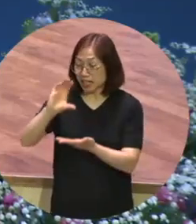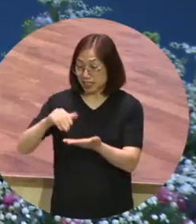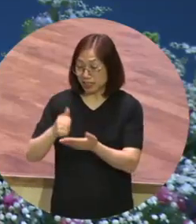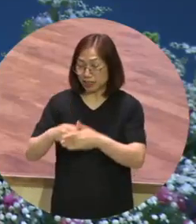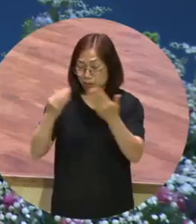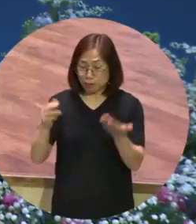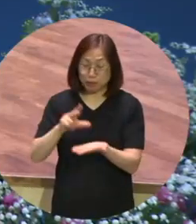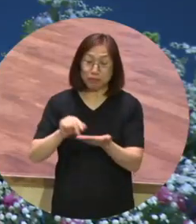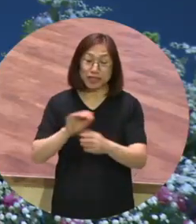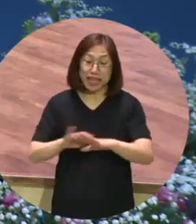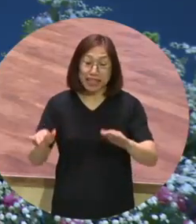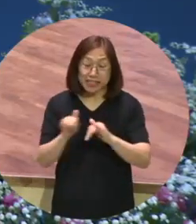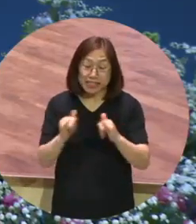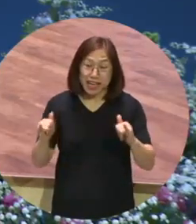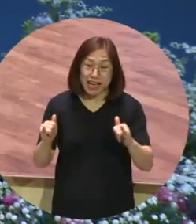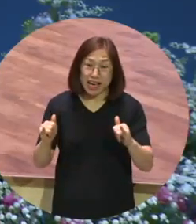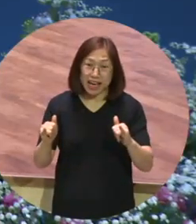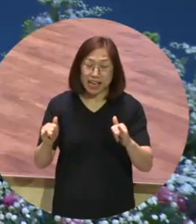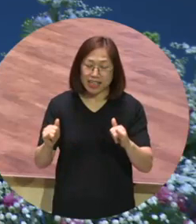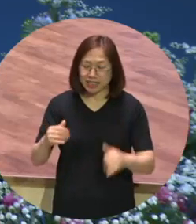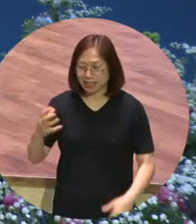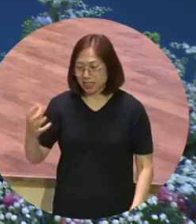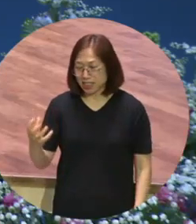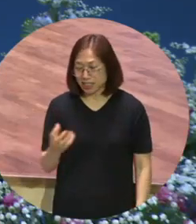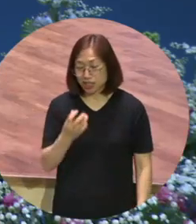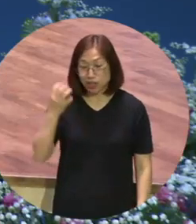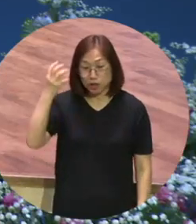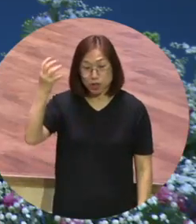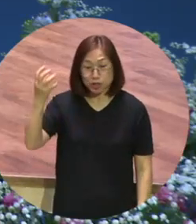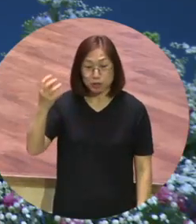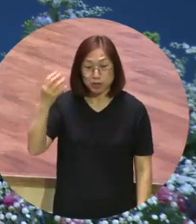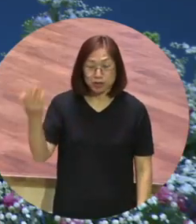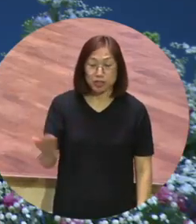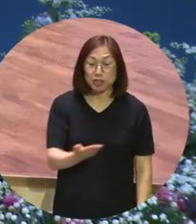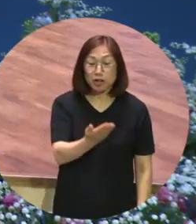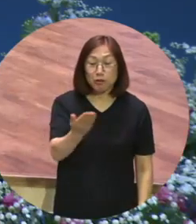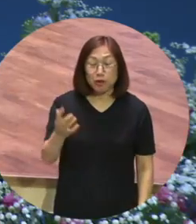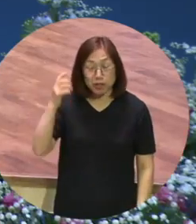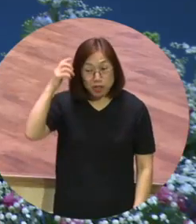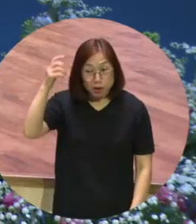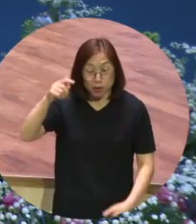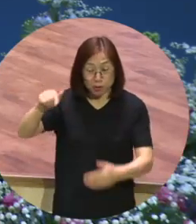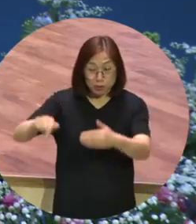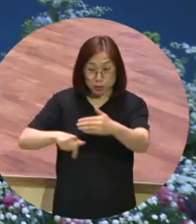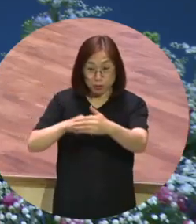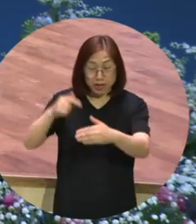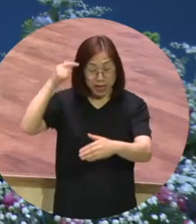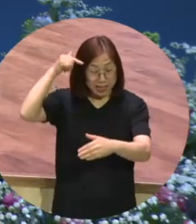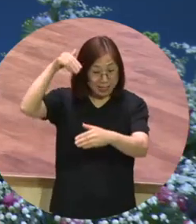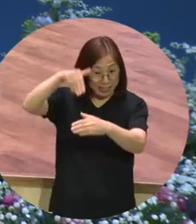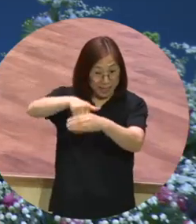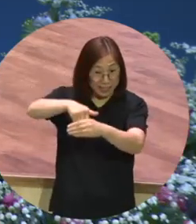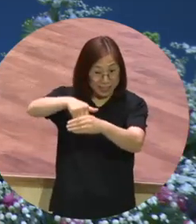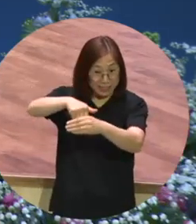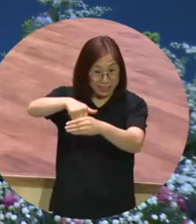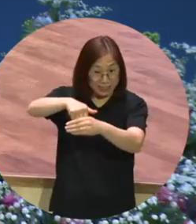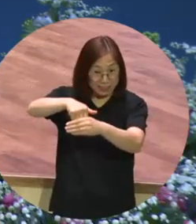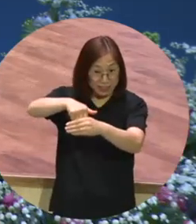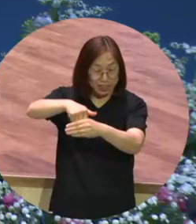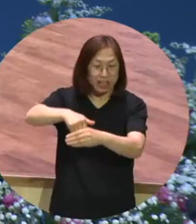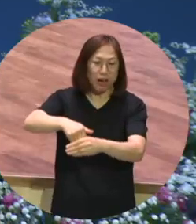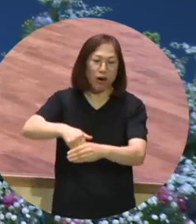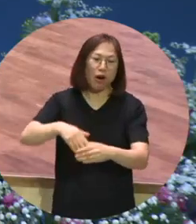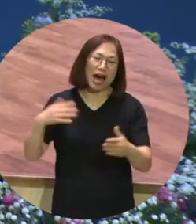모든 문제 해결자라는 성령이 여러분 영혼 속에 각인시켜 준 것이 없어서